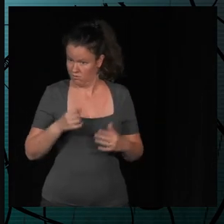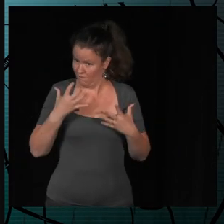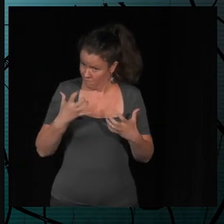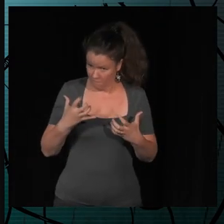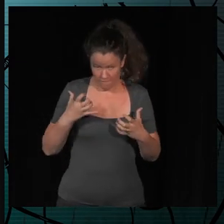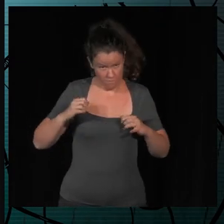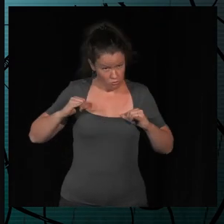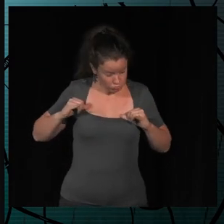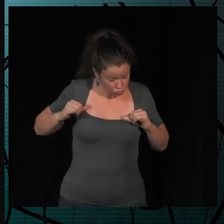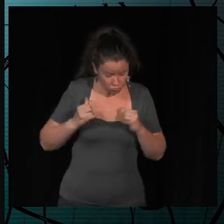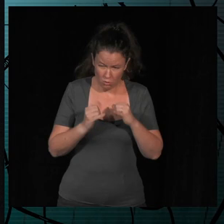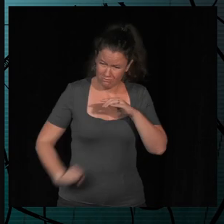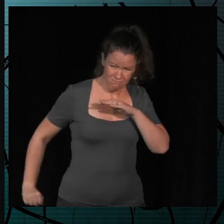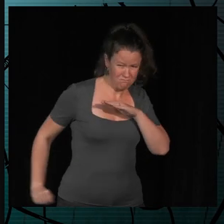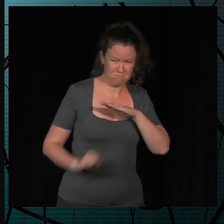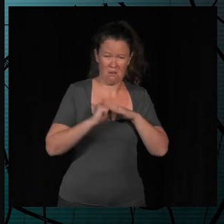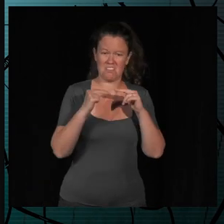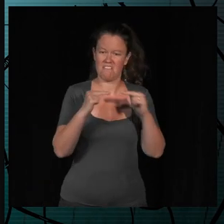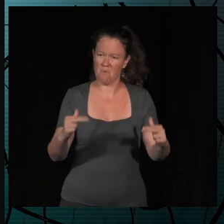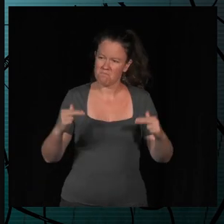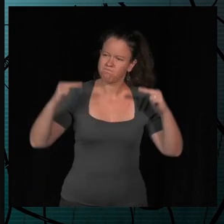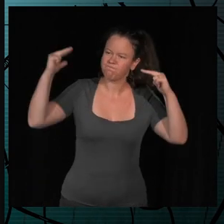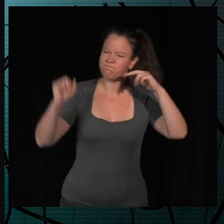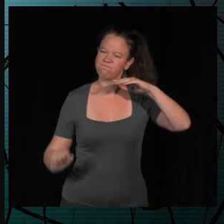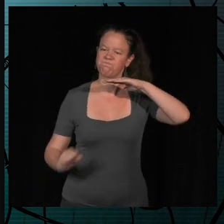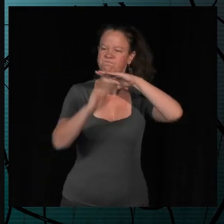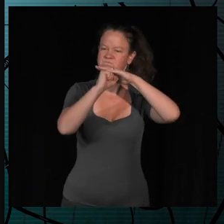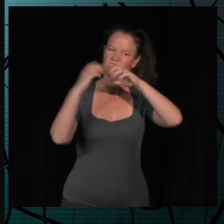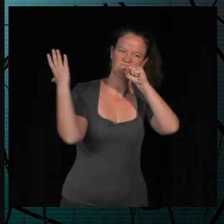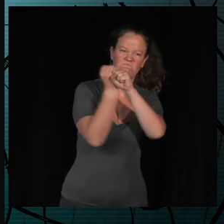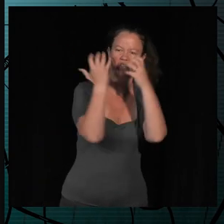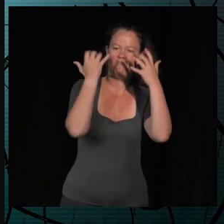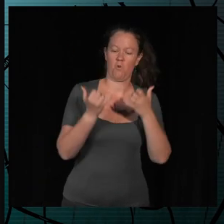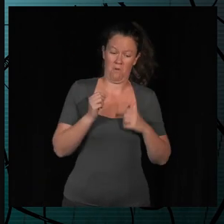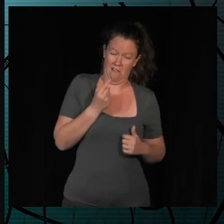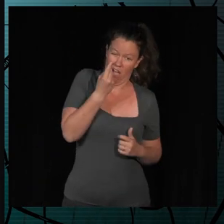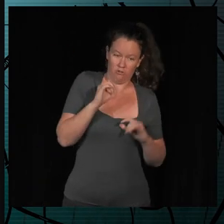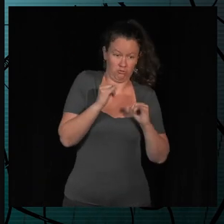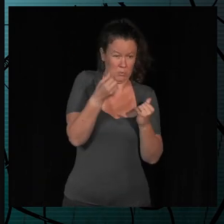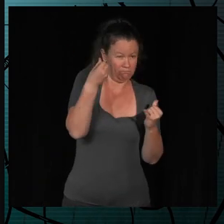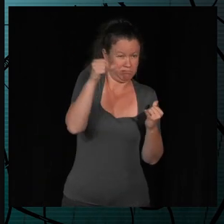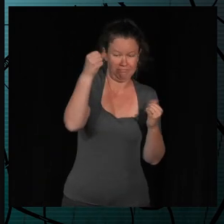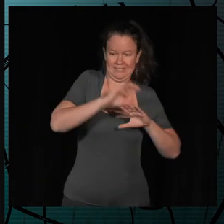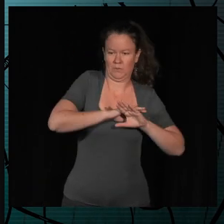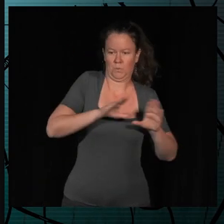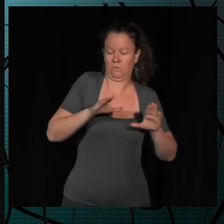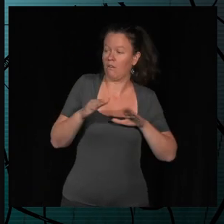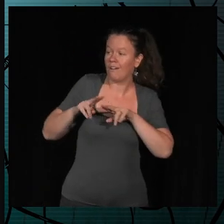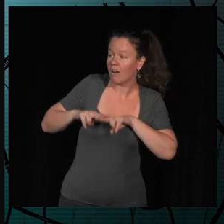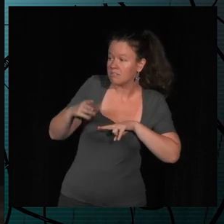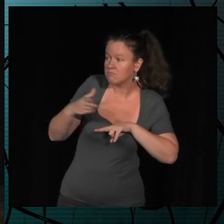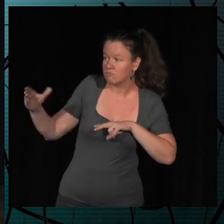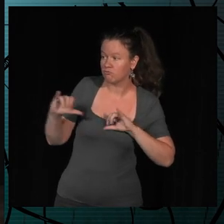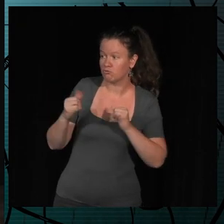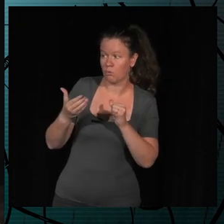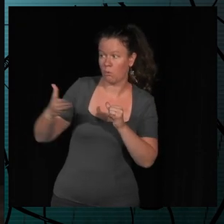platine or dans tel jeu mais pas de les autres jeux n'ont pas d'intérêt parce que derrière c'est la problématique